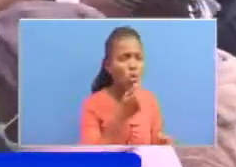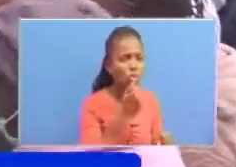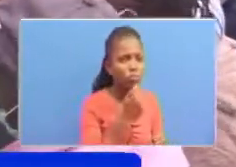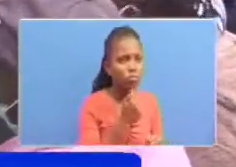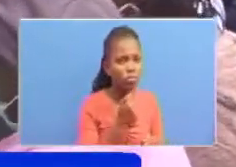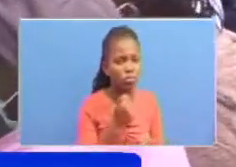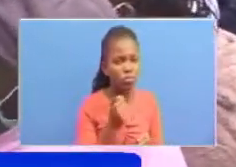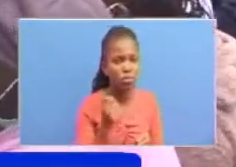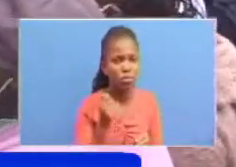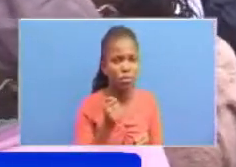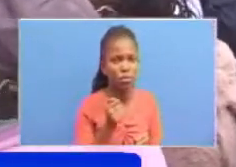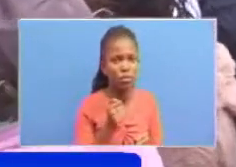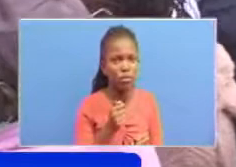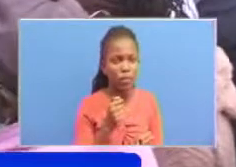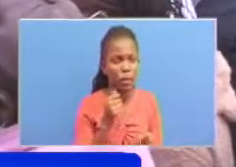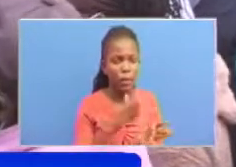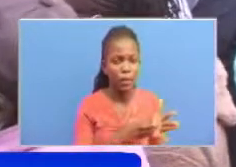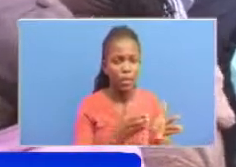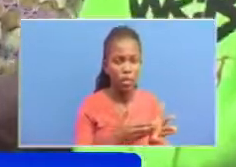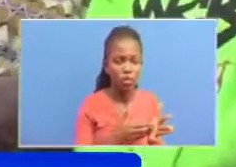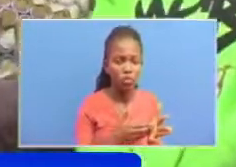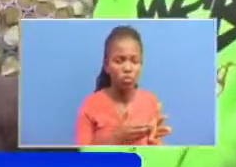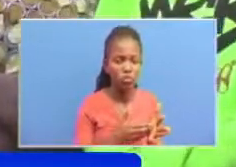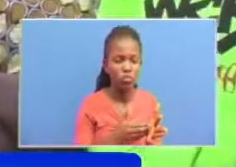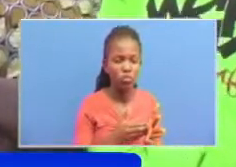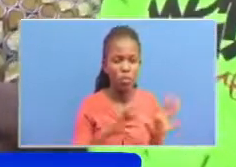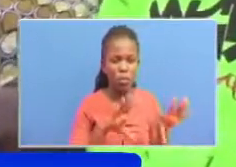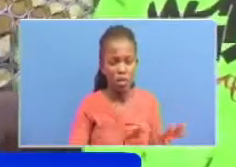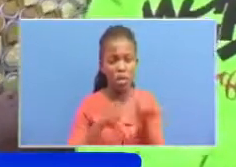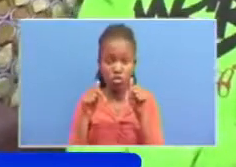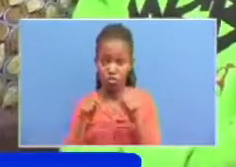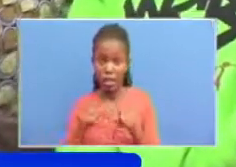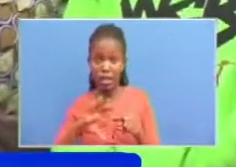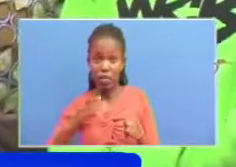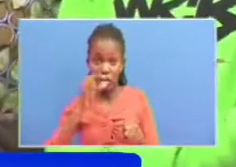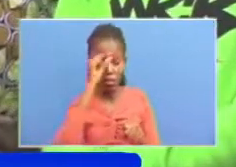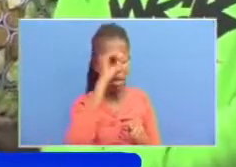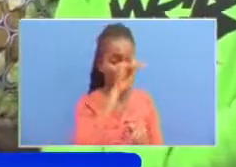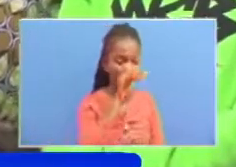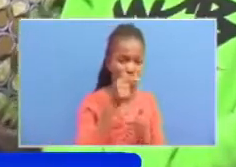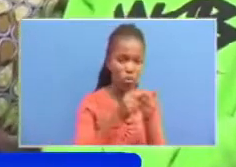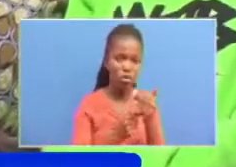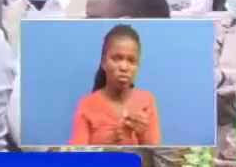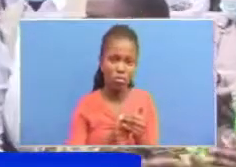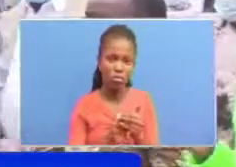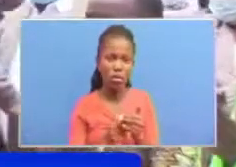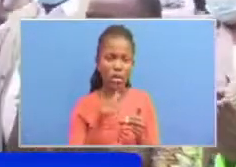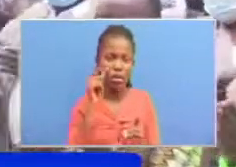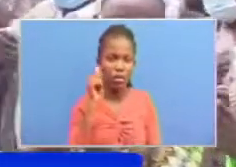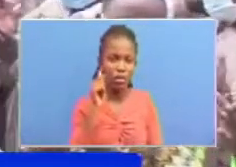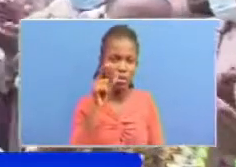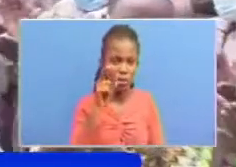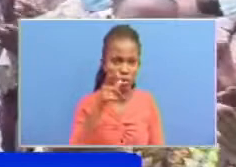sokoni ula uwe musini mune wa Masaku. Nimonye witeno kwa kaunti ya Masaku madhe sendevisi ya soko.